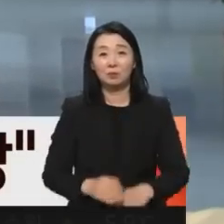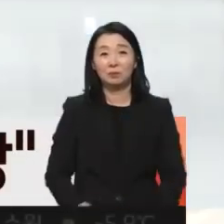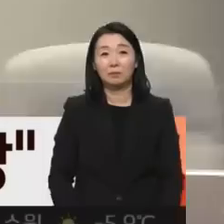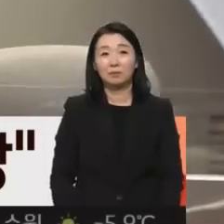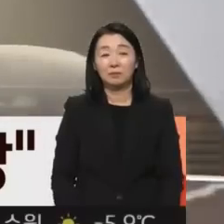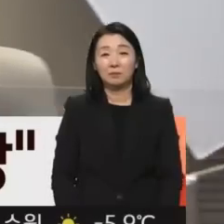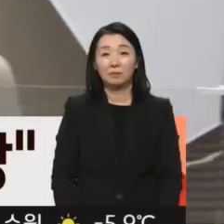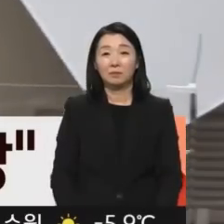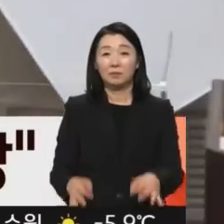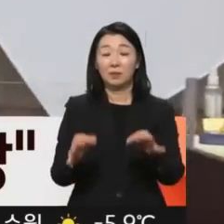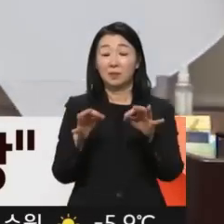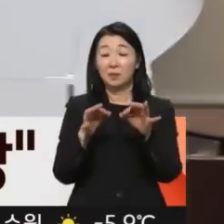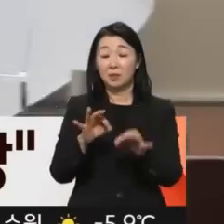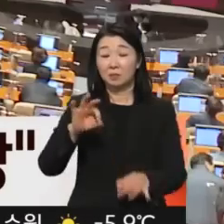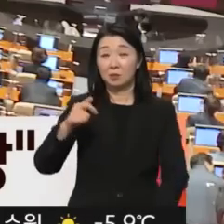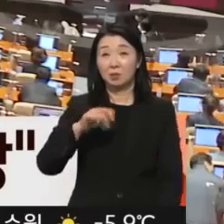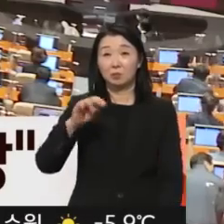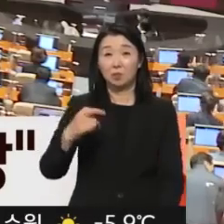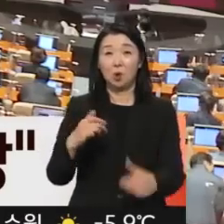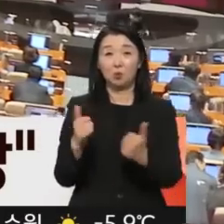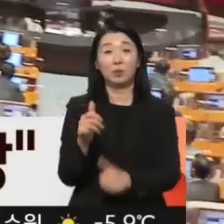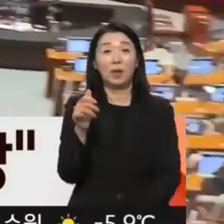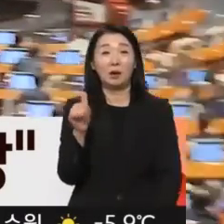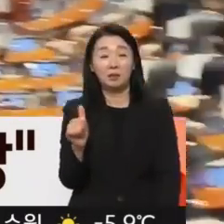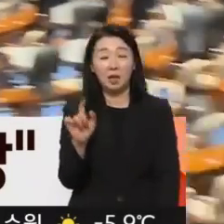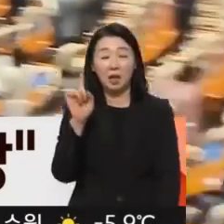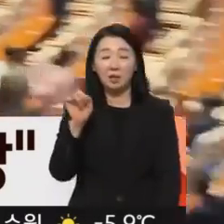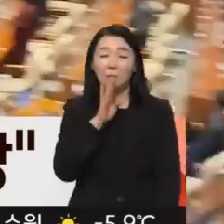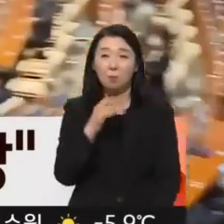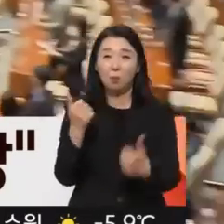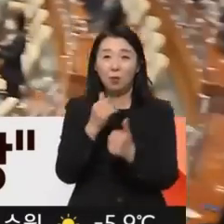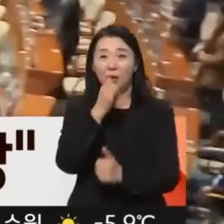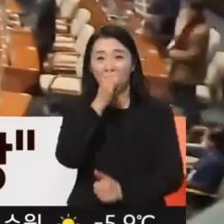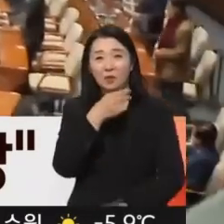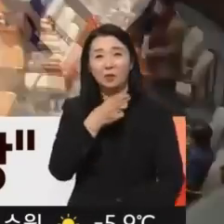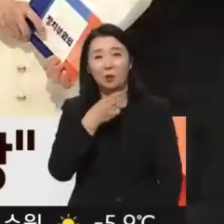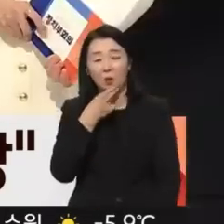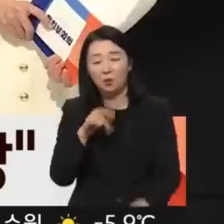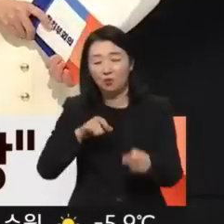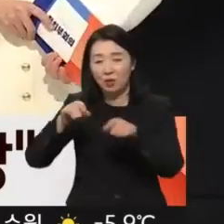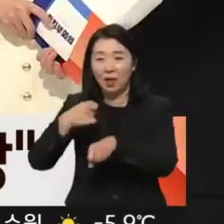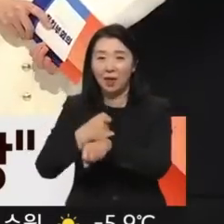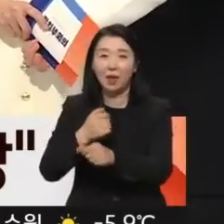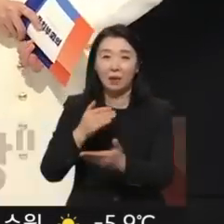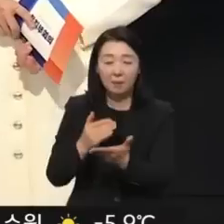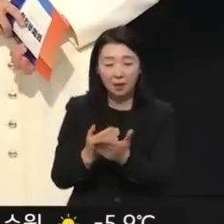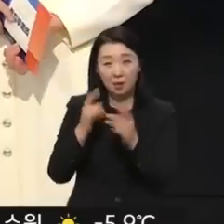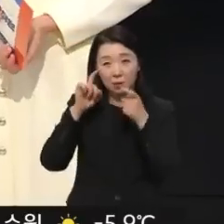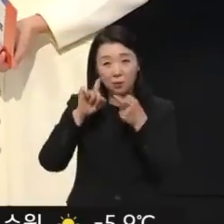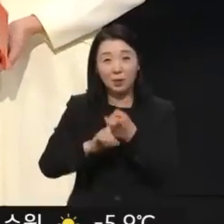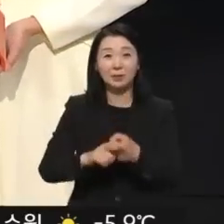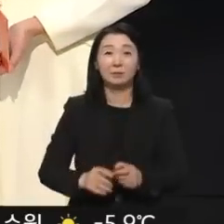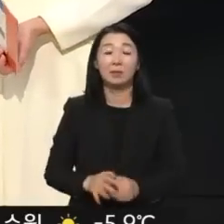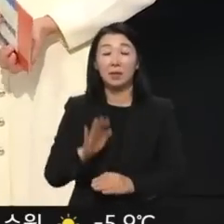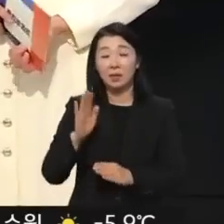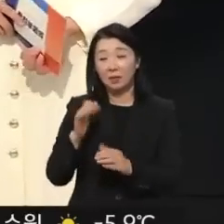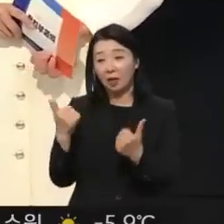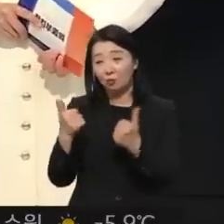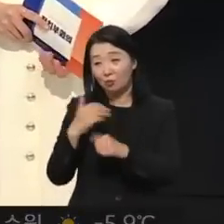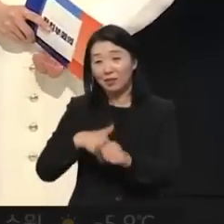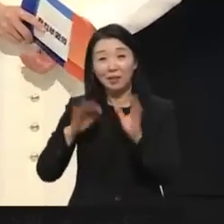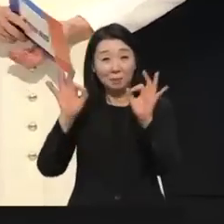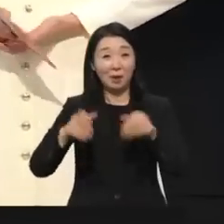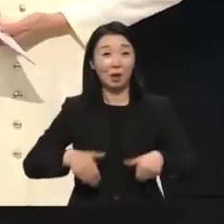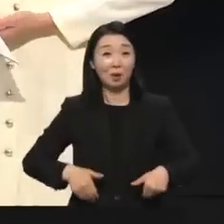김진표 국회의장이 내일 본회의를 강행할지 유예기간을 더 부여할지 관심이 큽니다. 네, 내일 국회 상황을 잘 봐야 되겠네요.